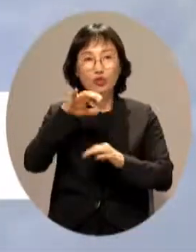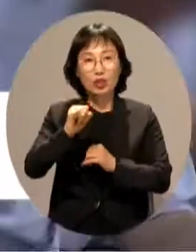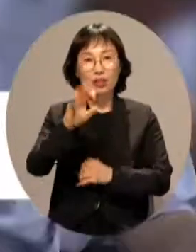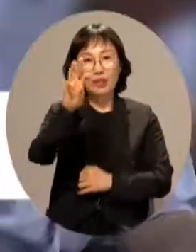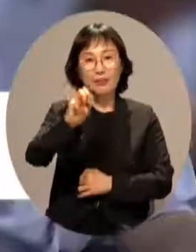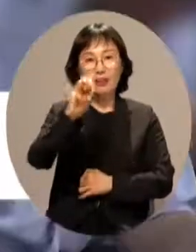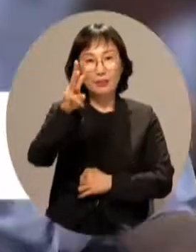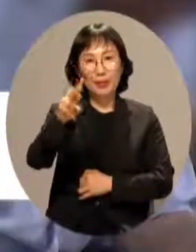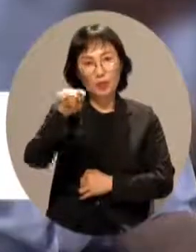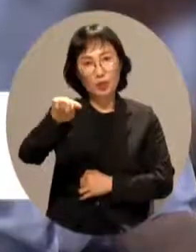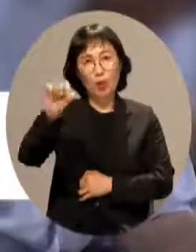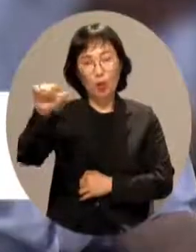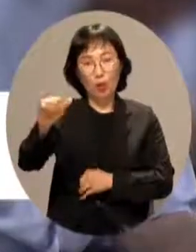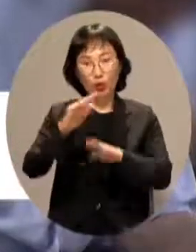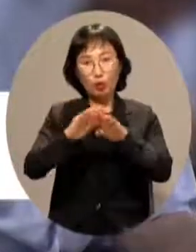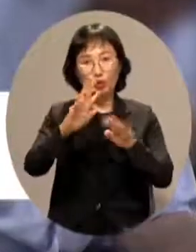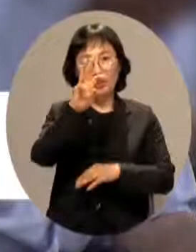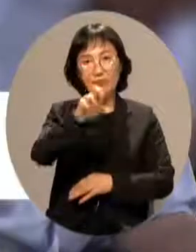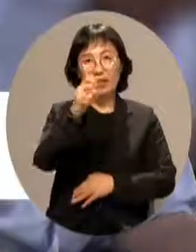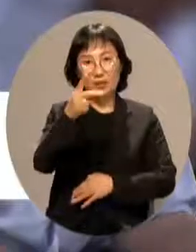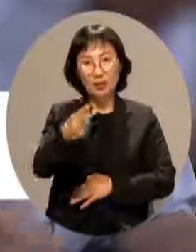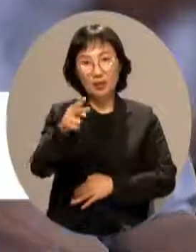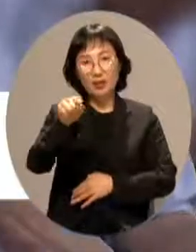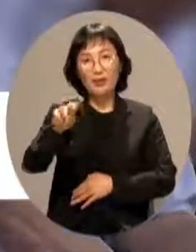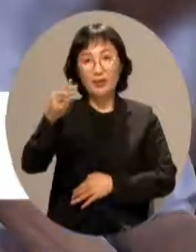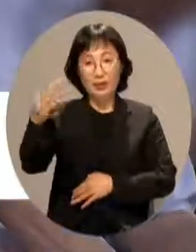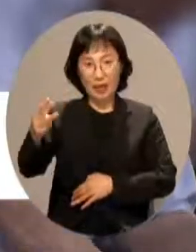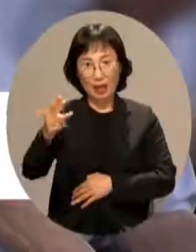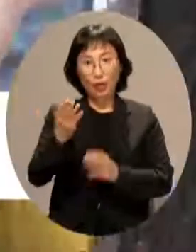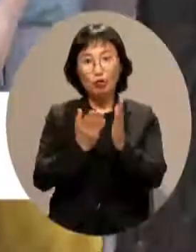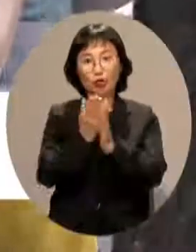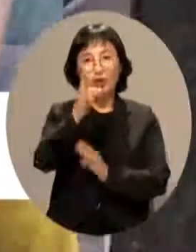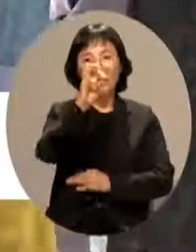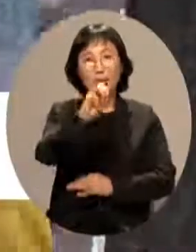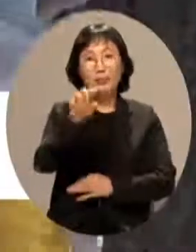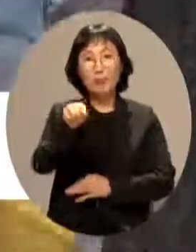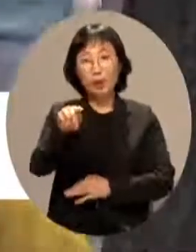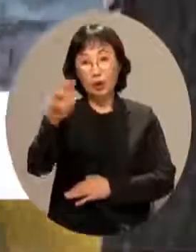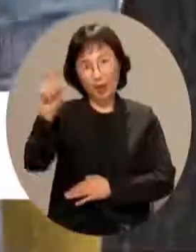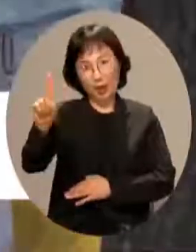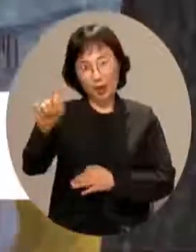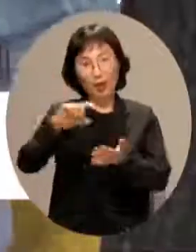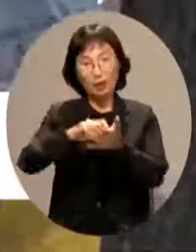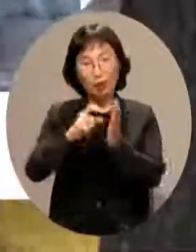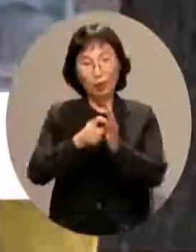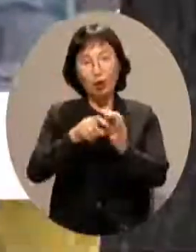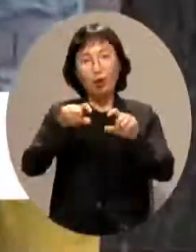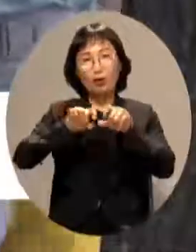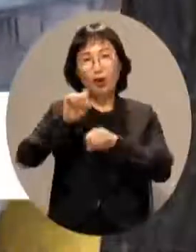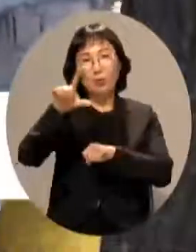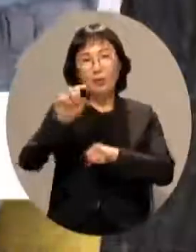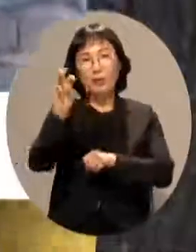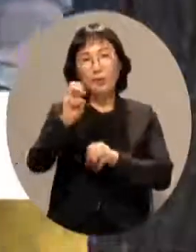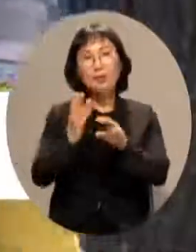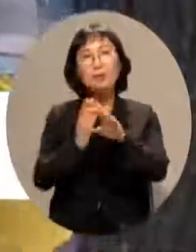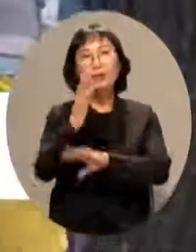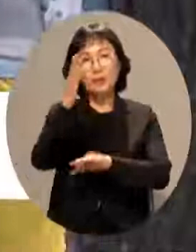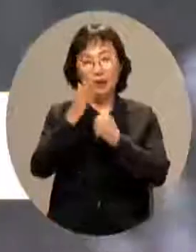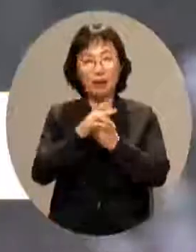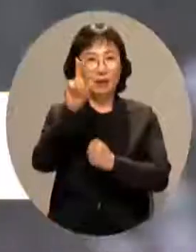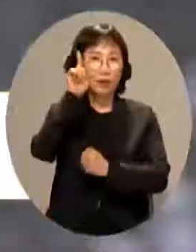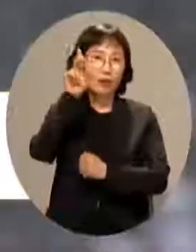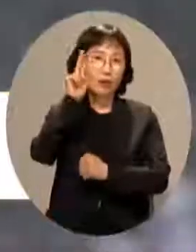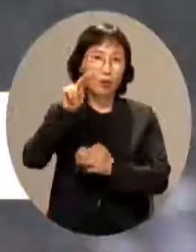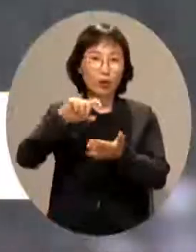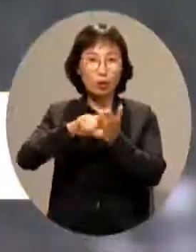도전 주 32.3 도 군산 30점 일도 등 돈의 대부분 지역에서 30도를 넘었고 내일과 모레는